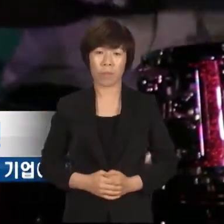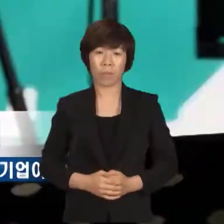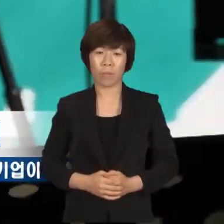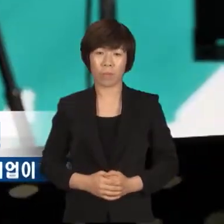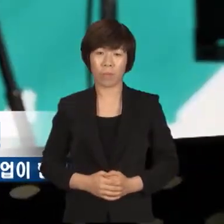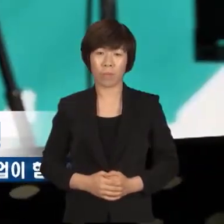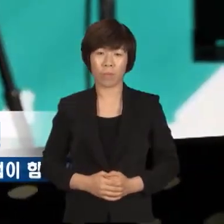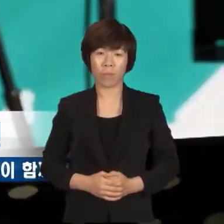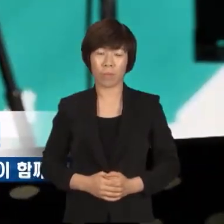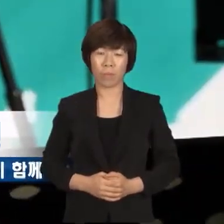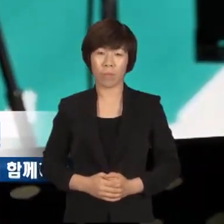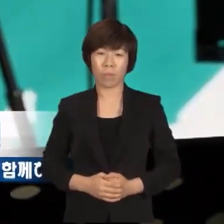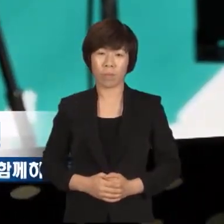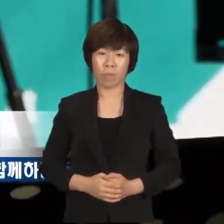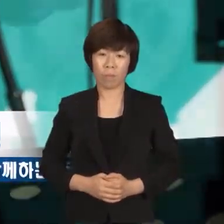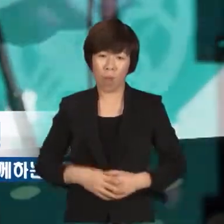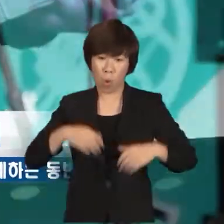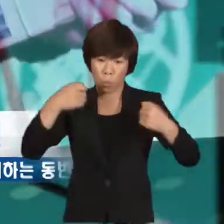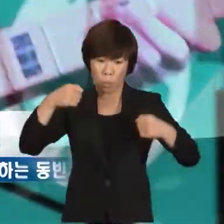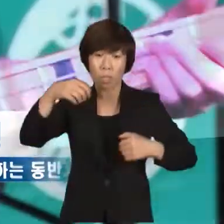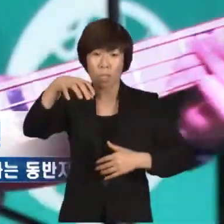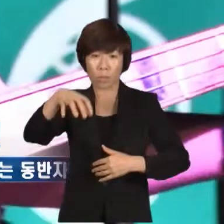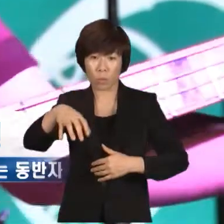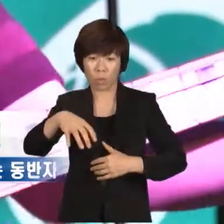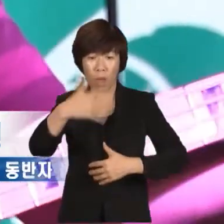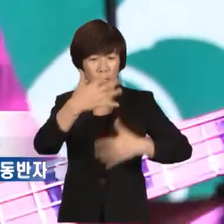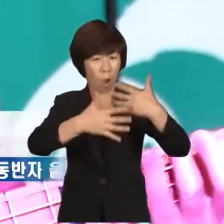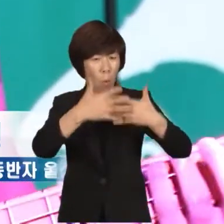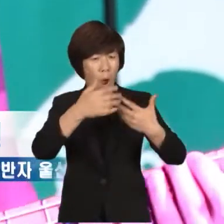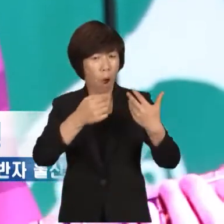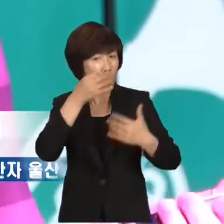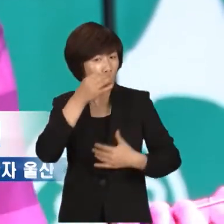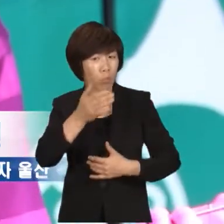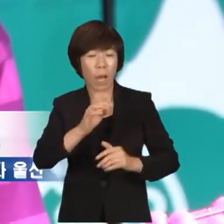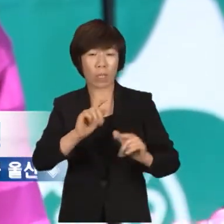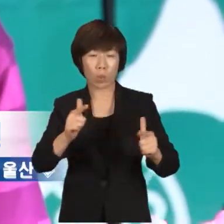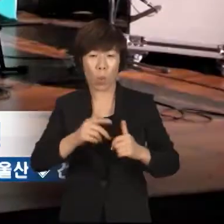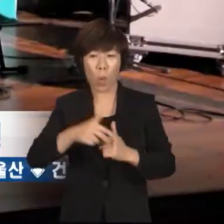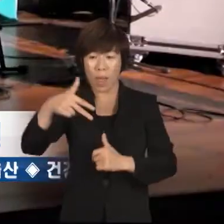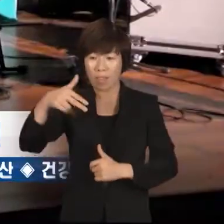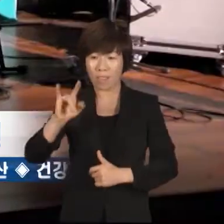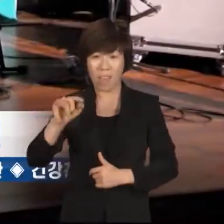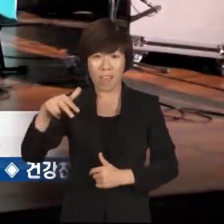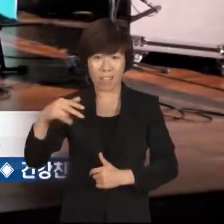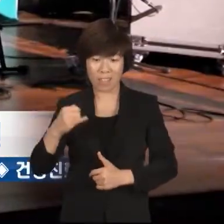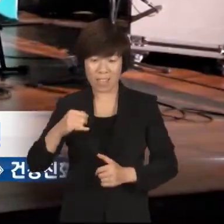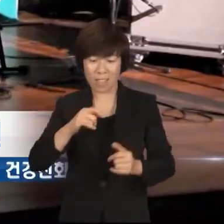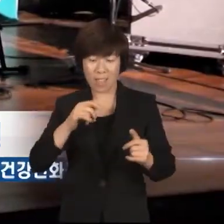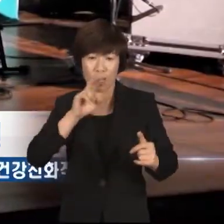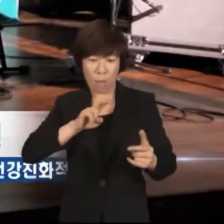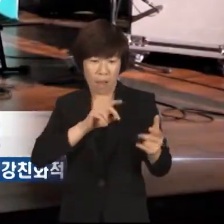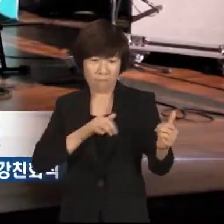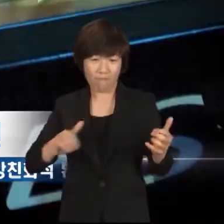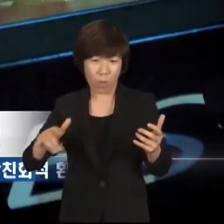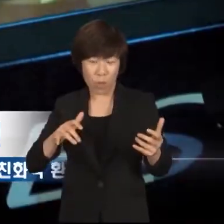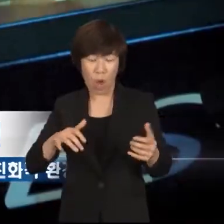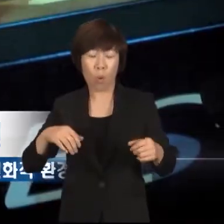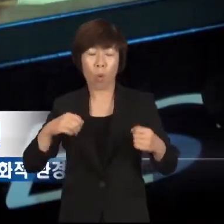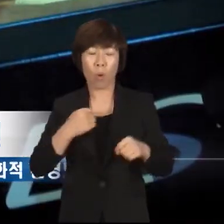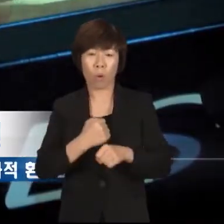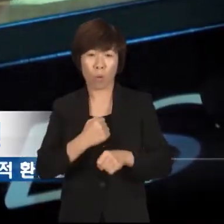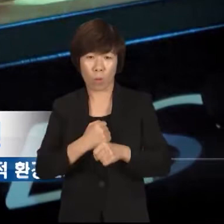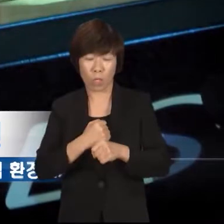공연장에서는 영화 관람이 아닌 재즈밴드 루나힐의 공연이 진행되고 있었습니다. 루나힐은 국악과 재즈의 멋진 조화를